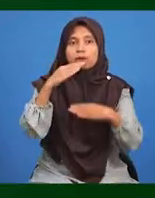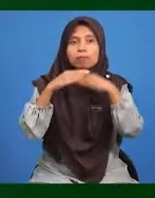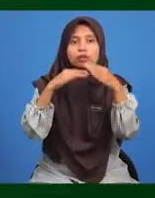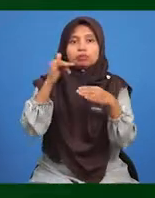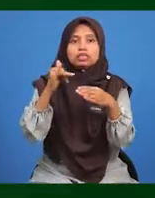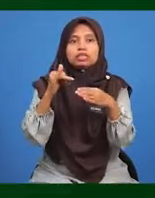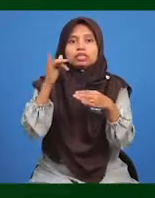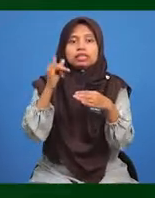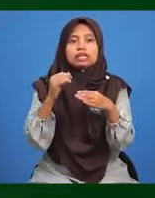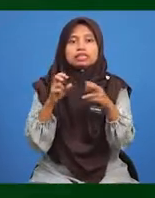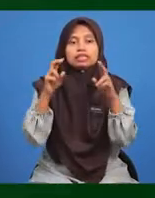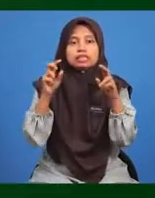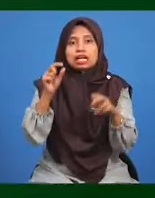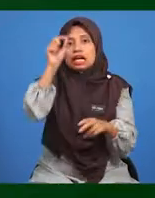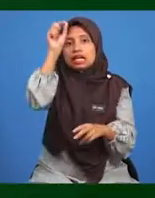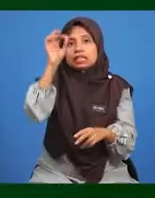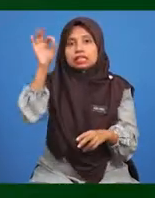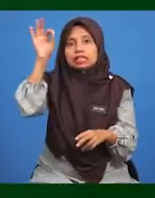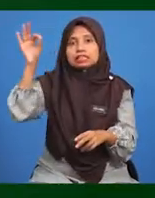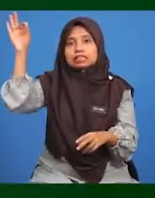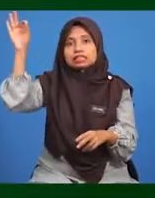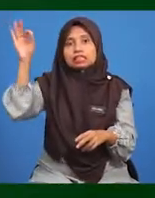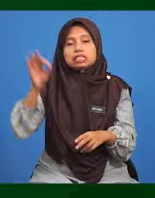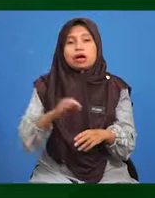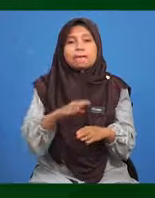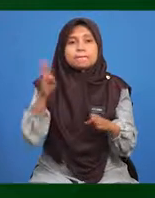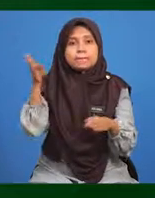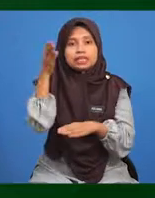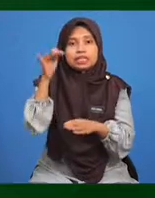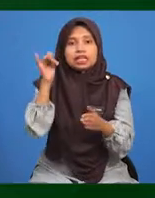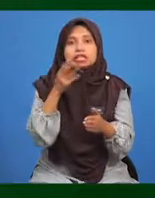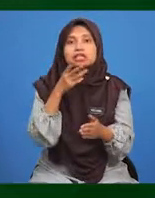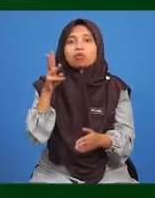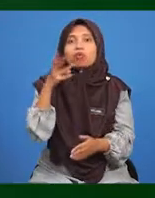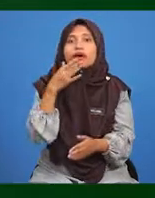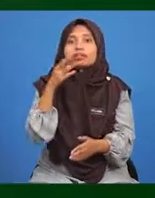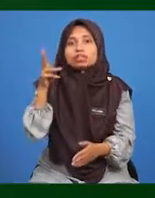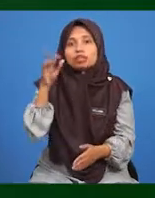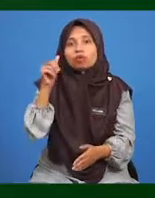dihiasi bendera warna-warni itu sungguh ceria.